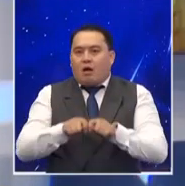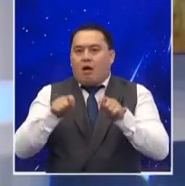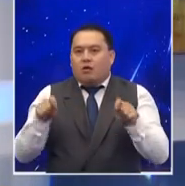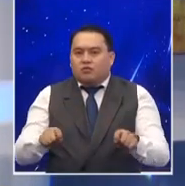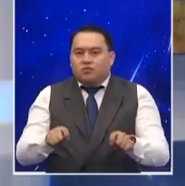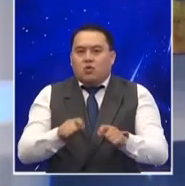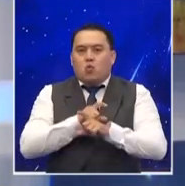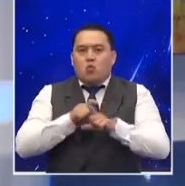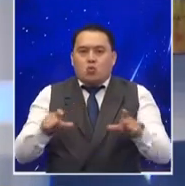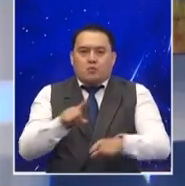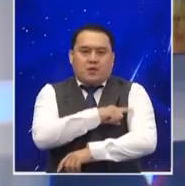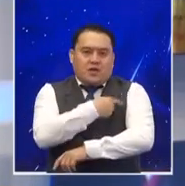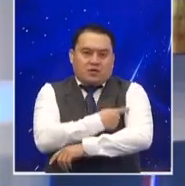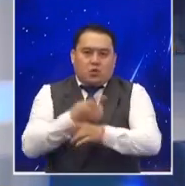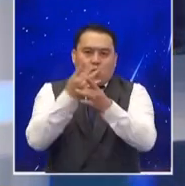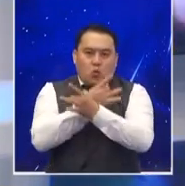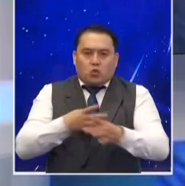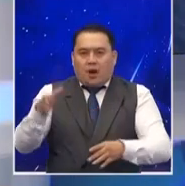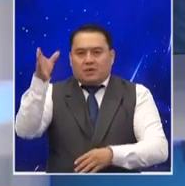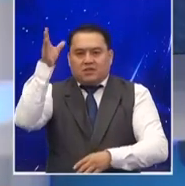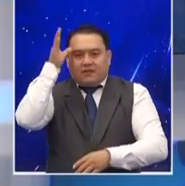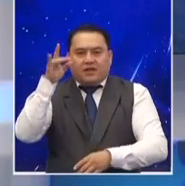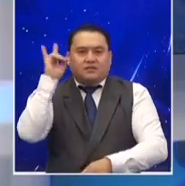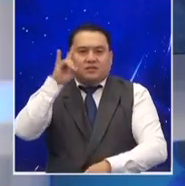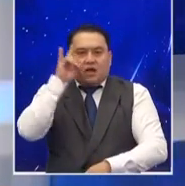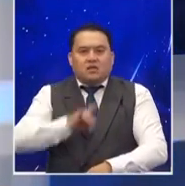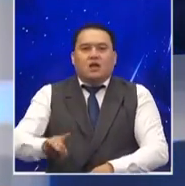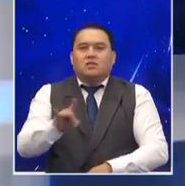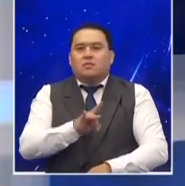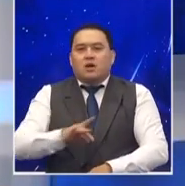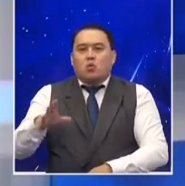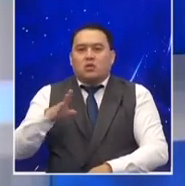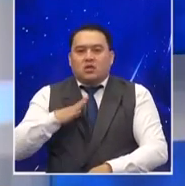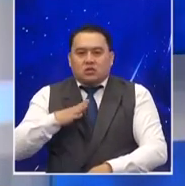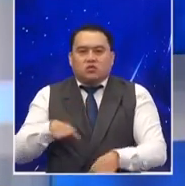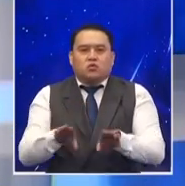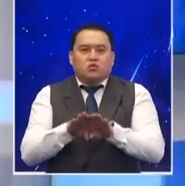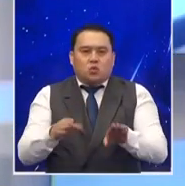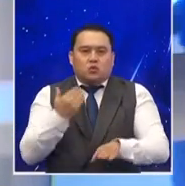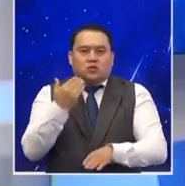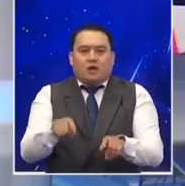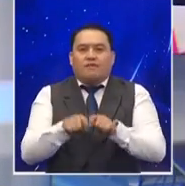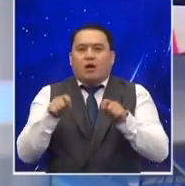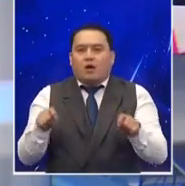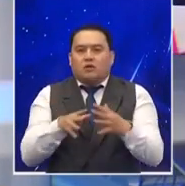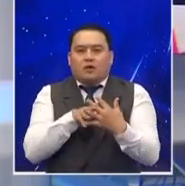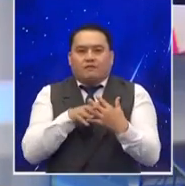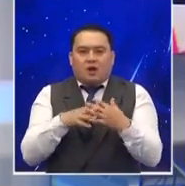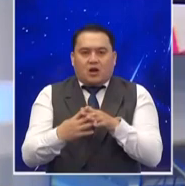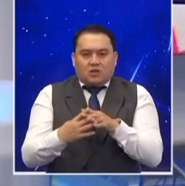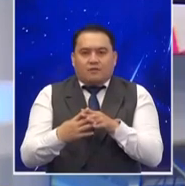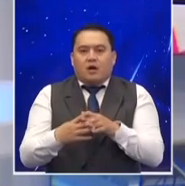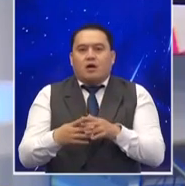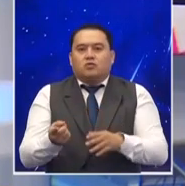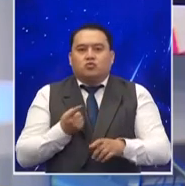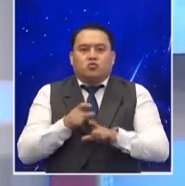свои двери учреждения медицины, культуры и образования. Сарканский район не стал исключением. Сегодня в селе